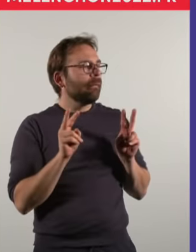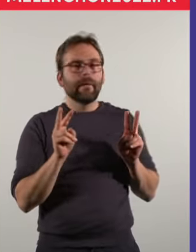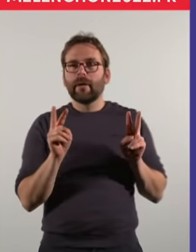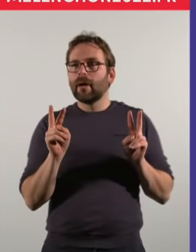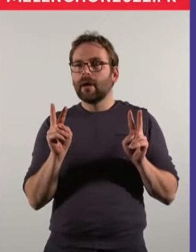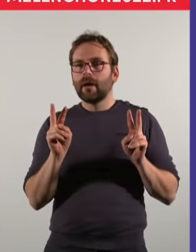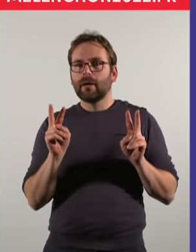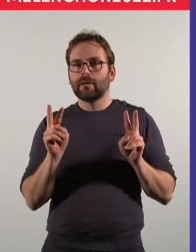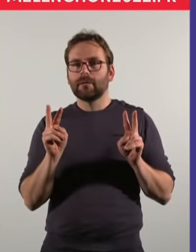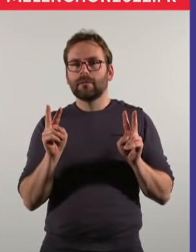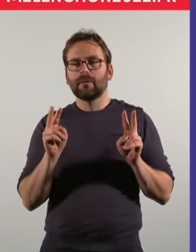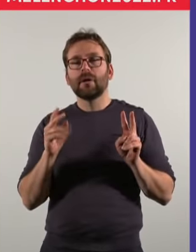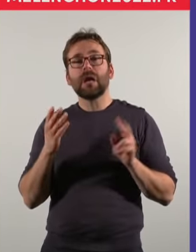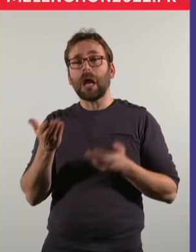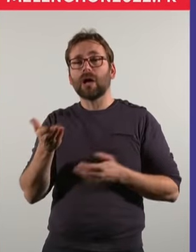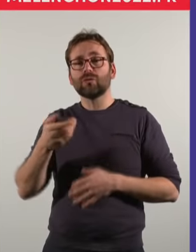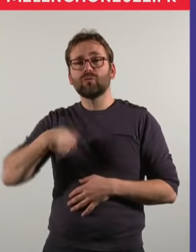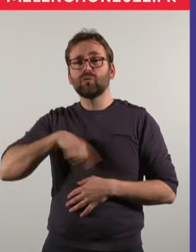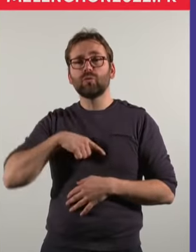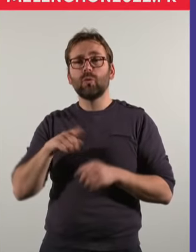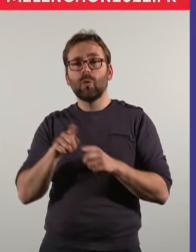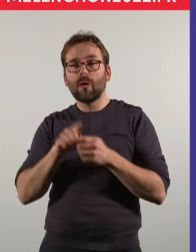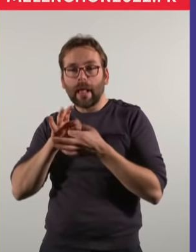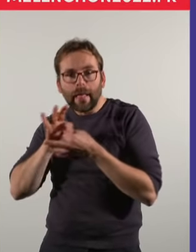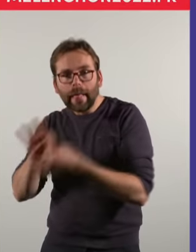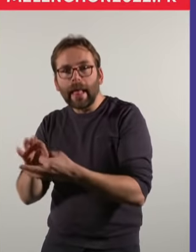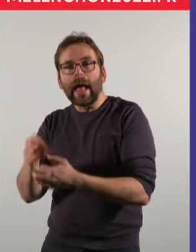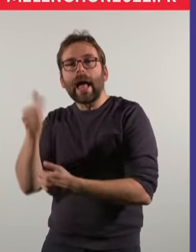humains dépendent d'aucun biotope, c'est comme les rats et les cafards.